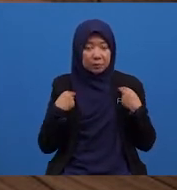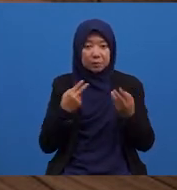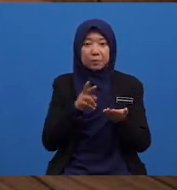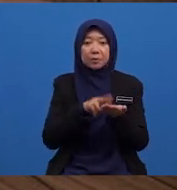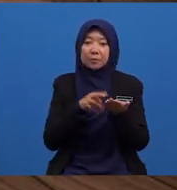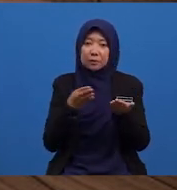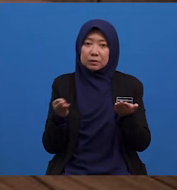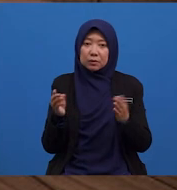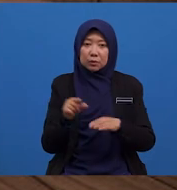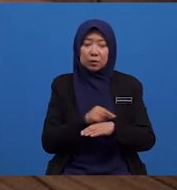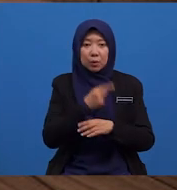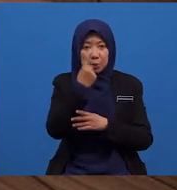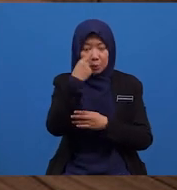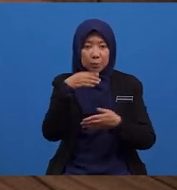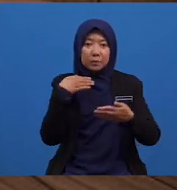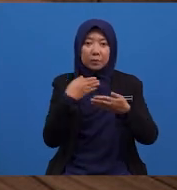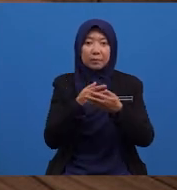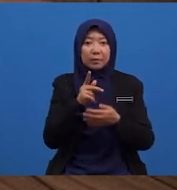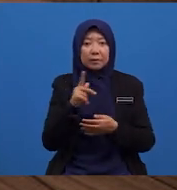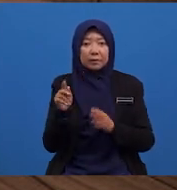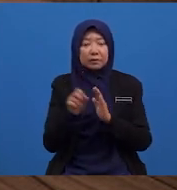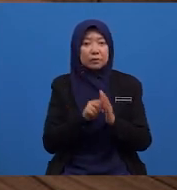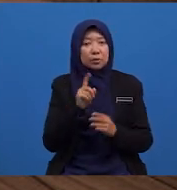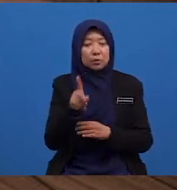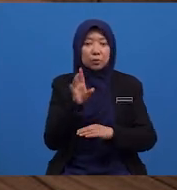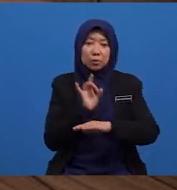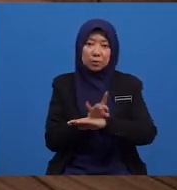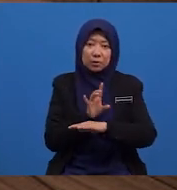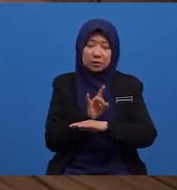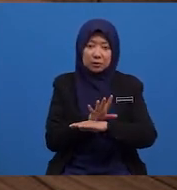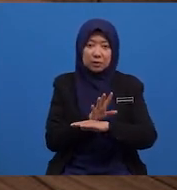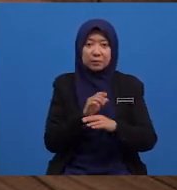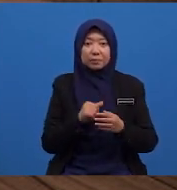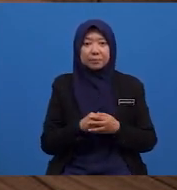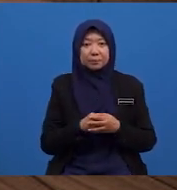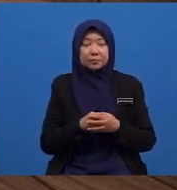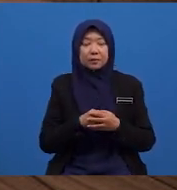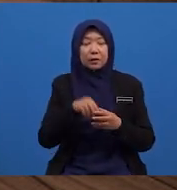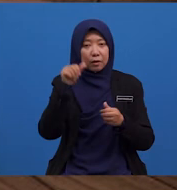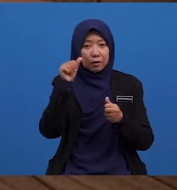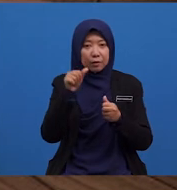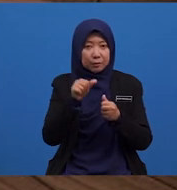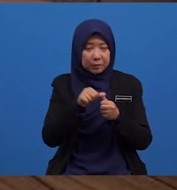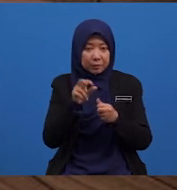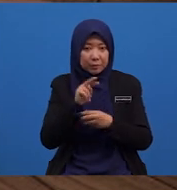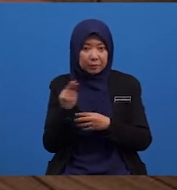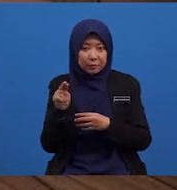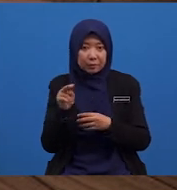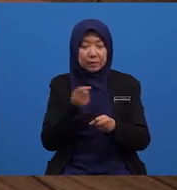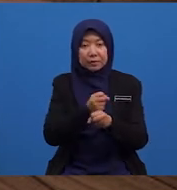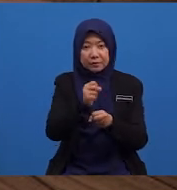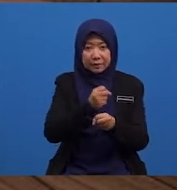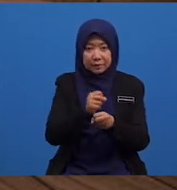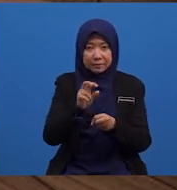peribahasa digunakan untuk menyampaikan sesuatu nasihat, teguran atau ingatan secara kiasan